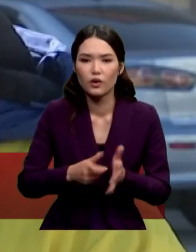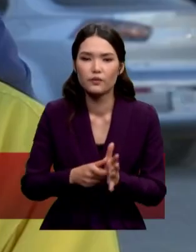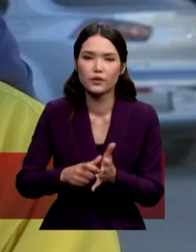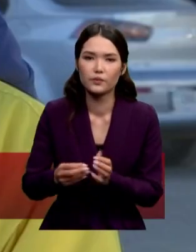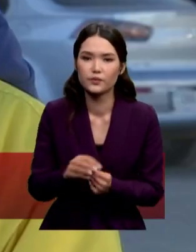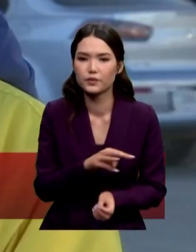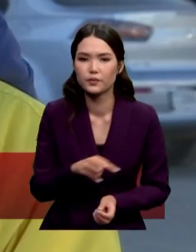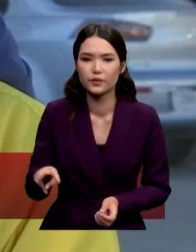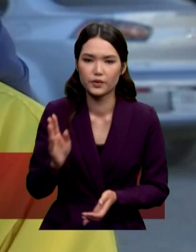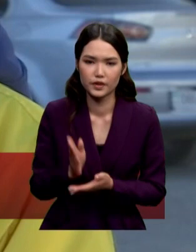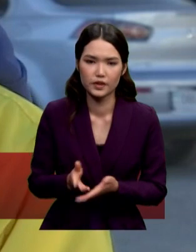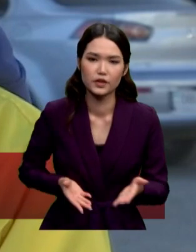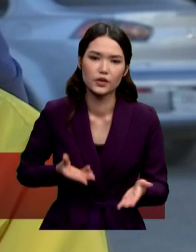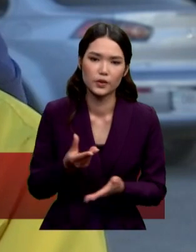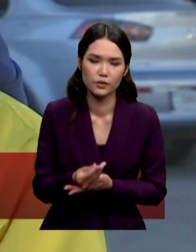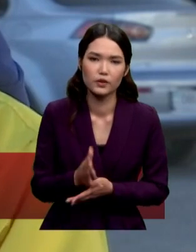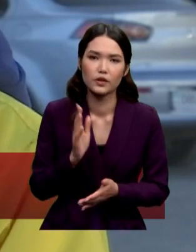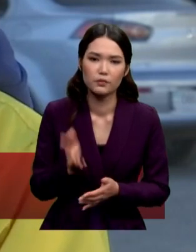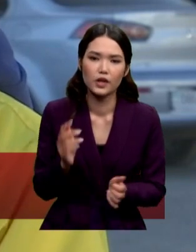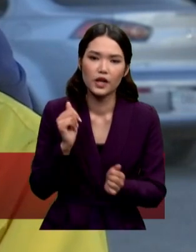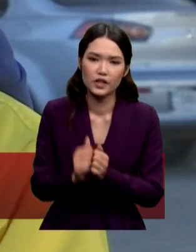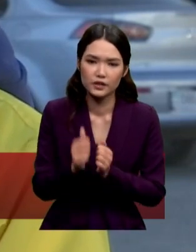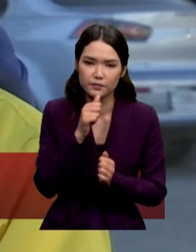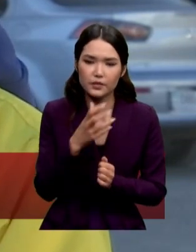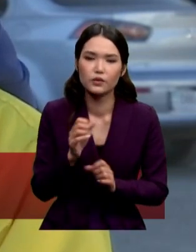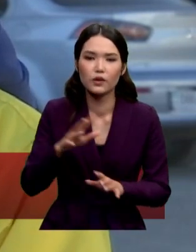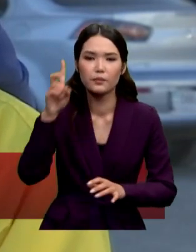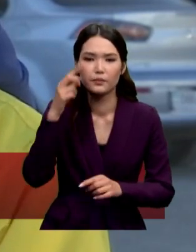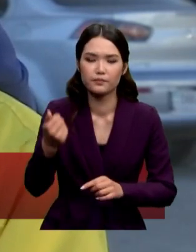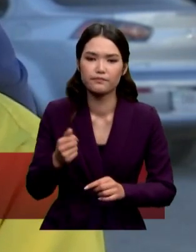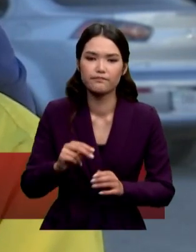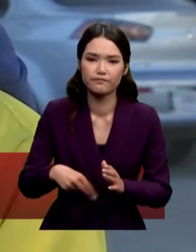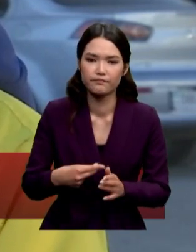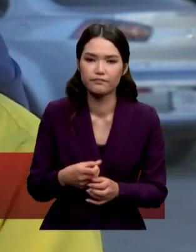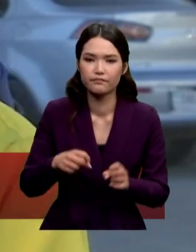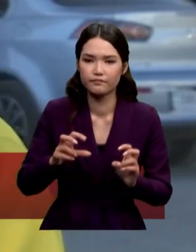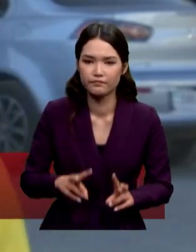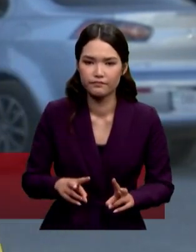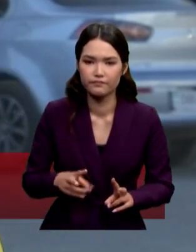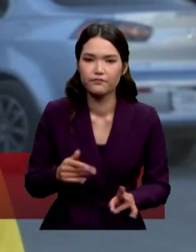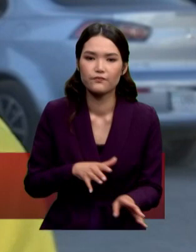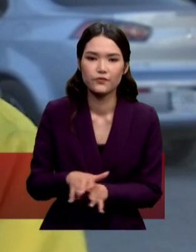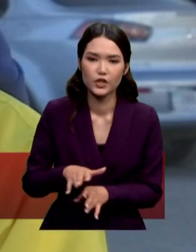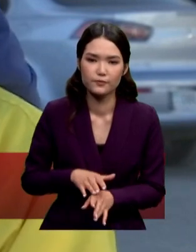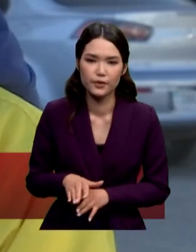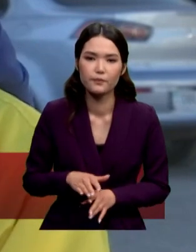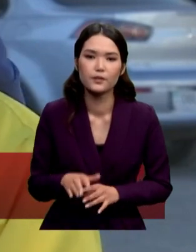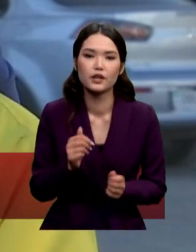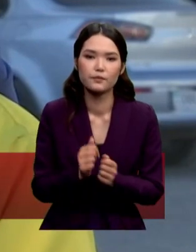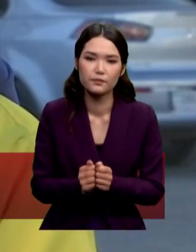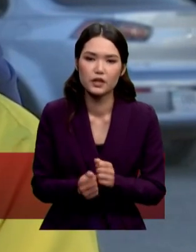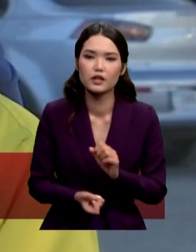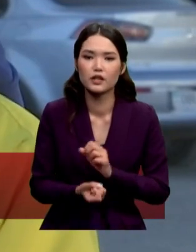миллионов. Выплаты идут очень сложно, и только по нотариальным надписям получается исполняется, и у тех, у кого